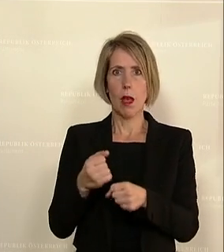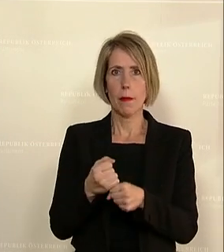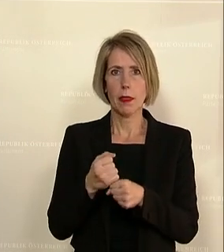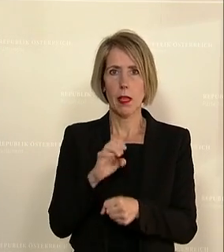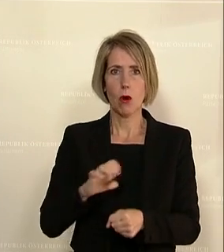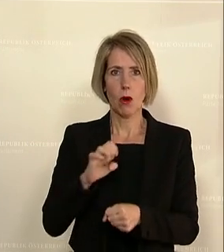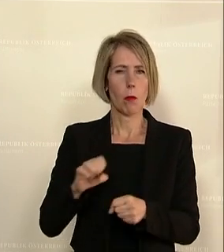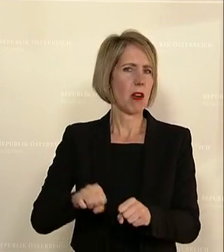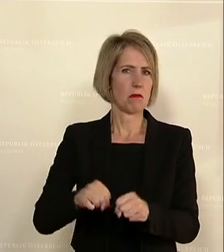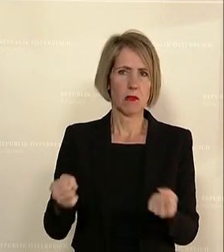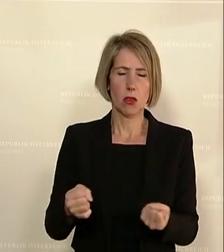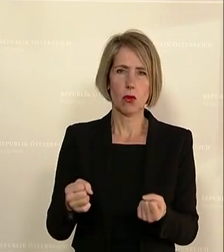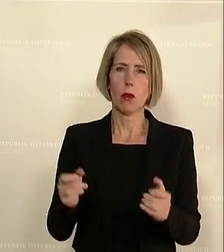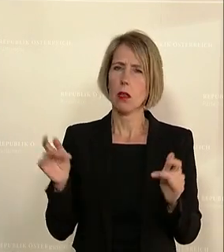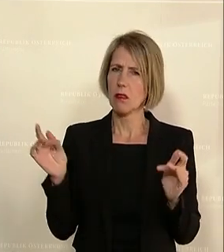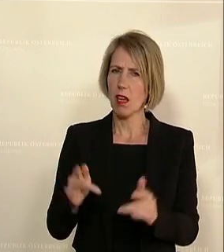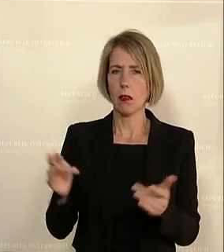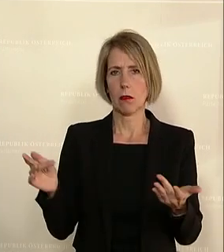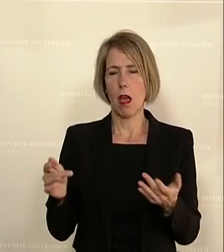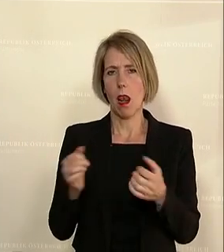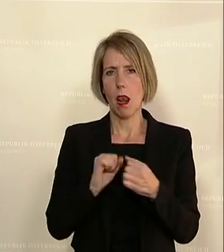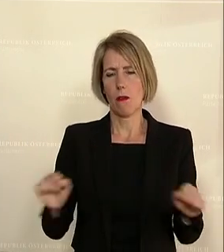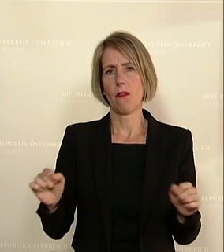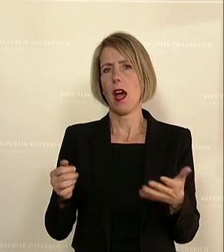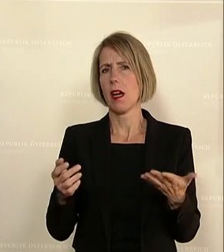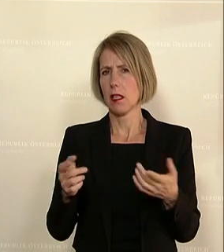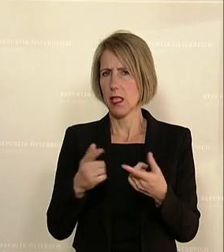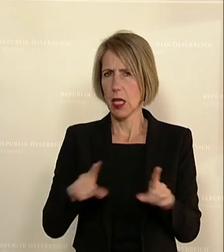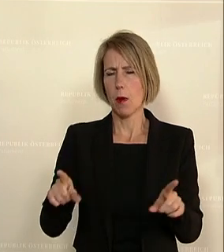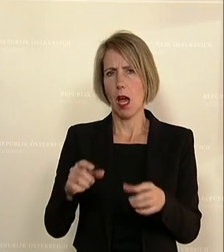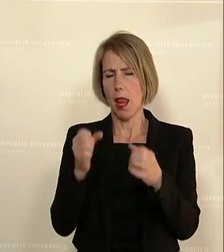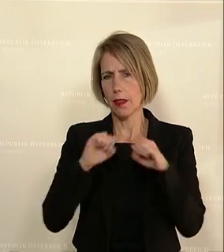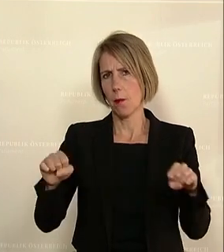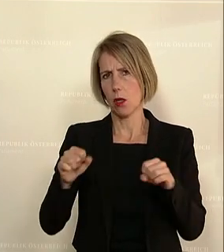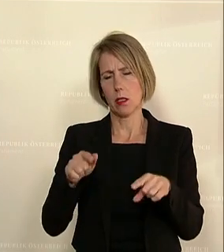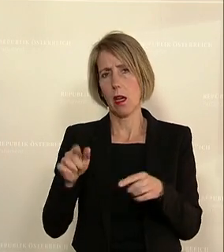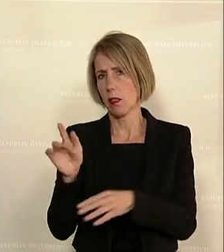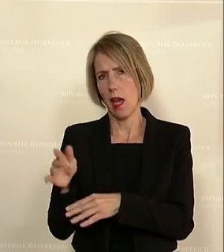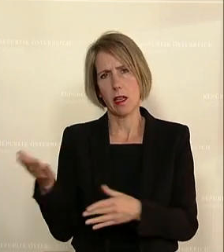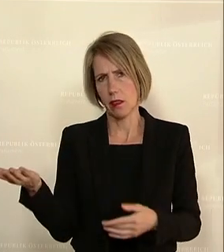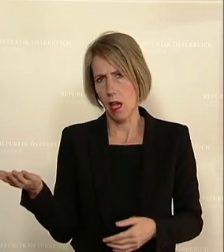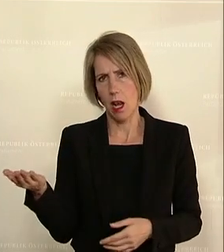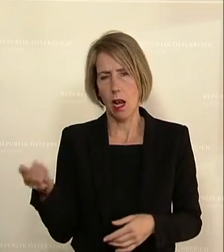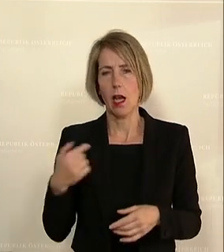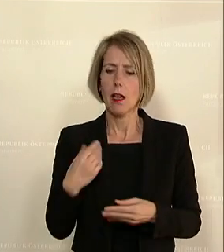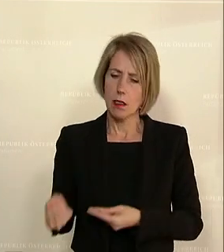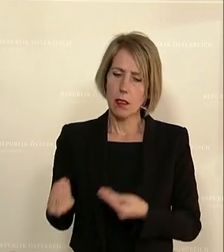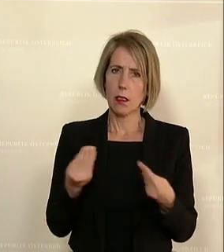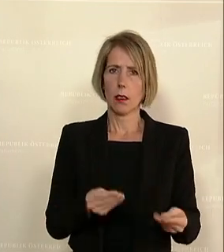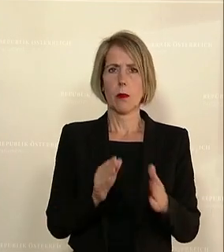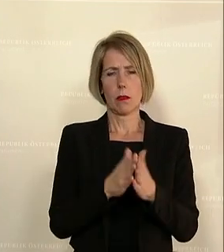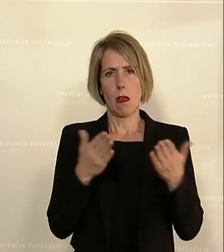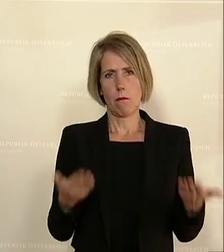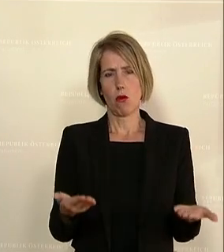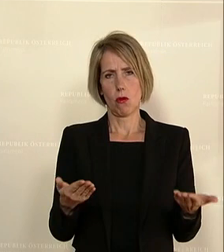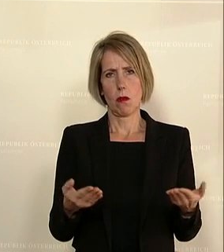einer liberalen Demokratie. Und das ist ja die wesentliche Herausforderung. Und da habe ich Ihnen ein Buch mitgebracht von Herfried Münkler, ein